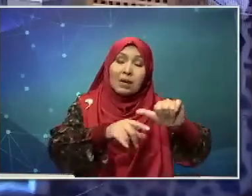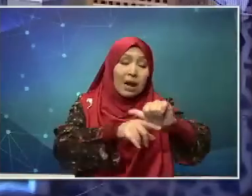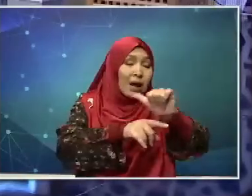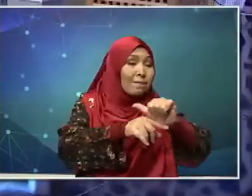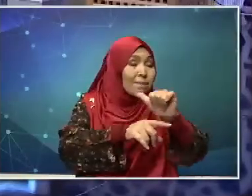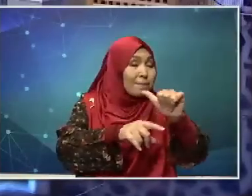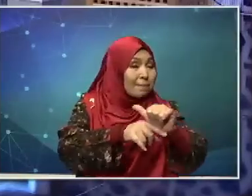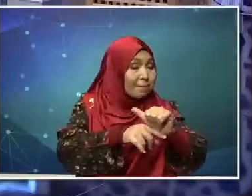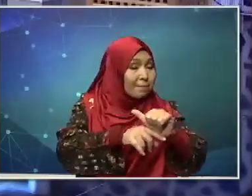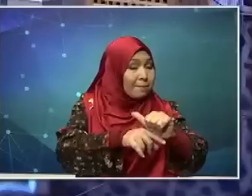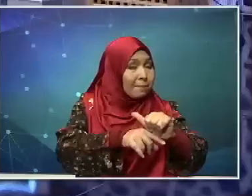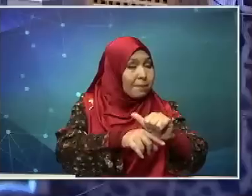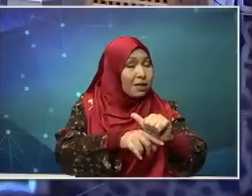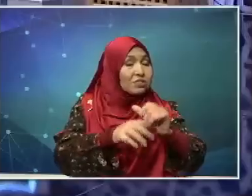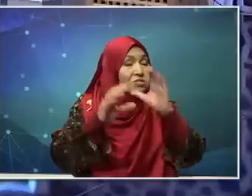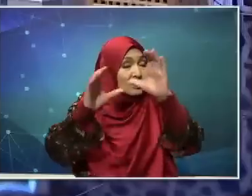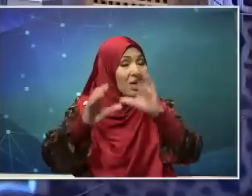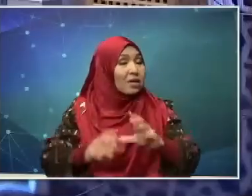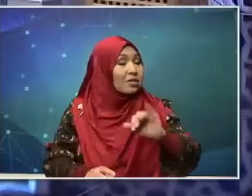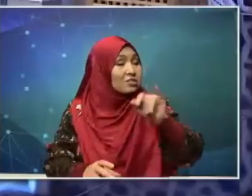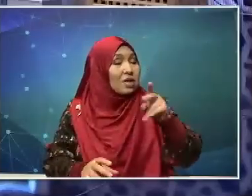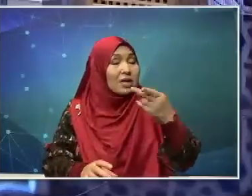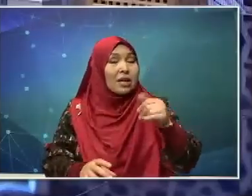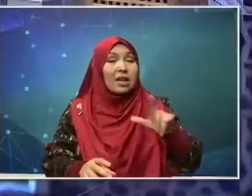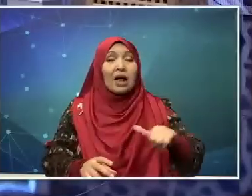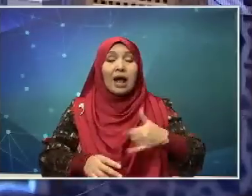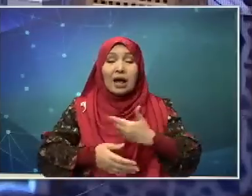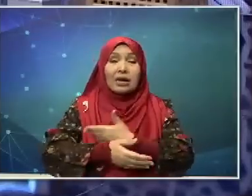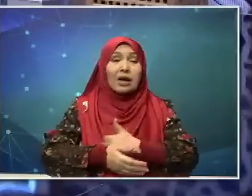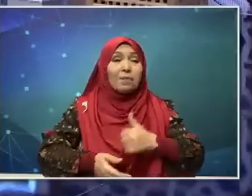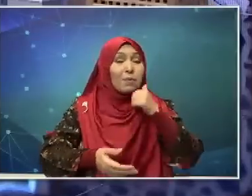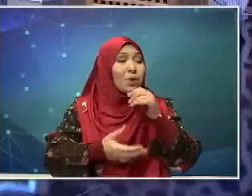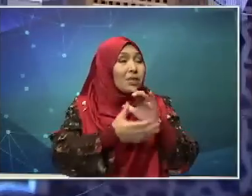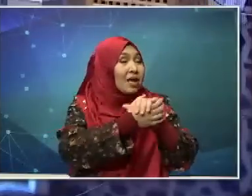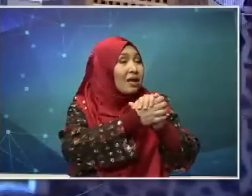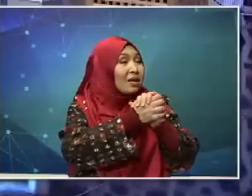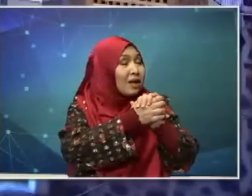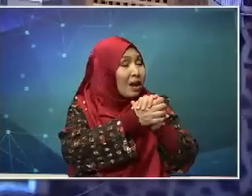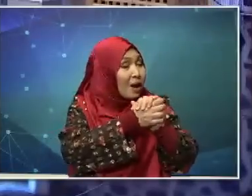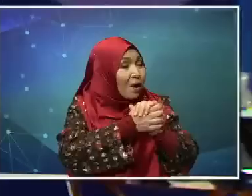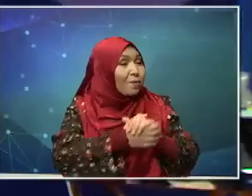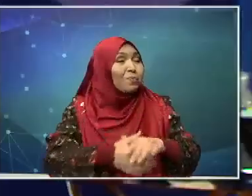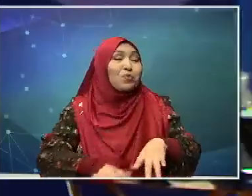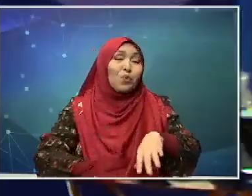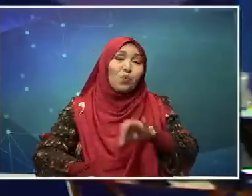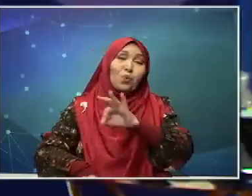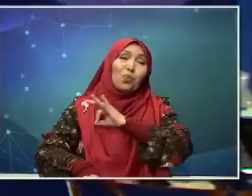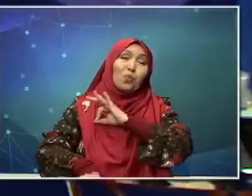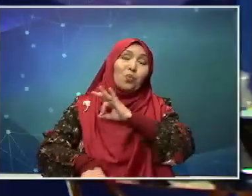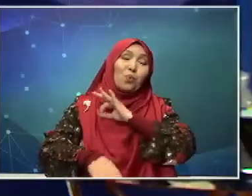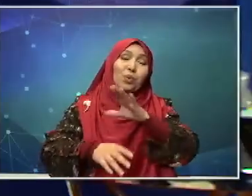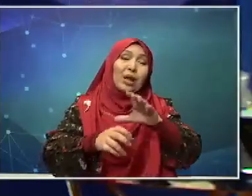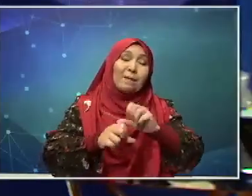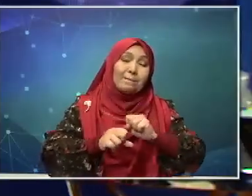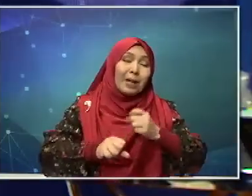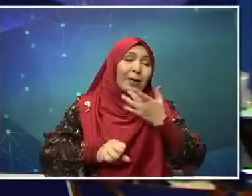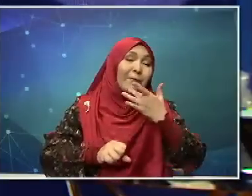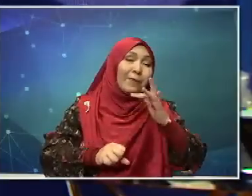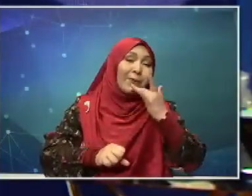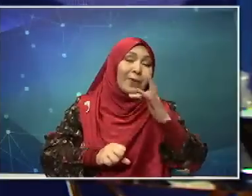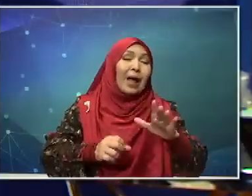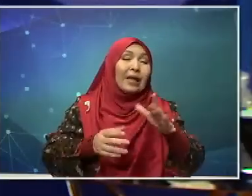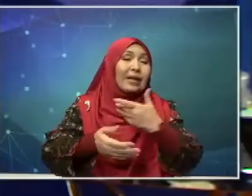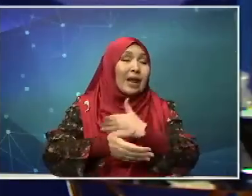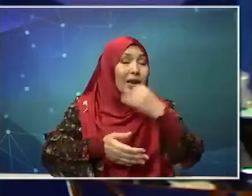beramal dengan jahiliyah ini yaitu kalau anak laki-laki resultannya adalah Untunglah kamu anak laki-laki ada anak perempuan lahir juga